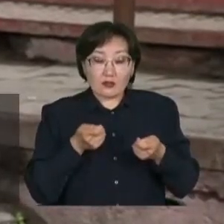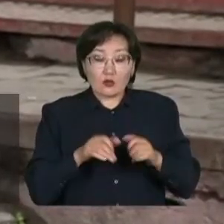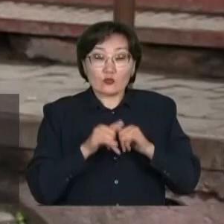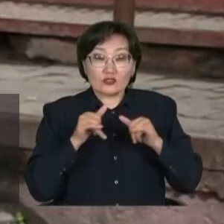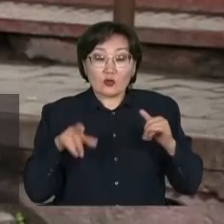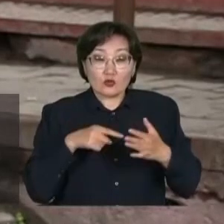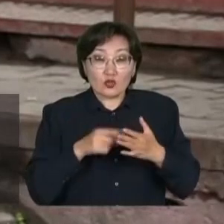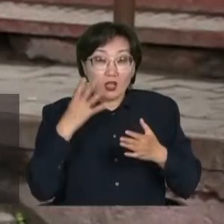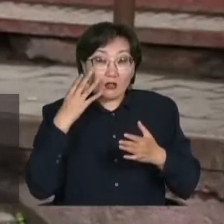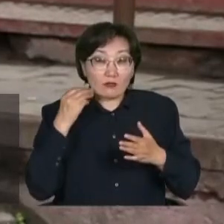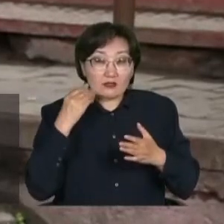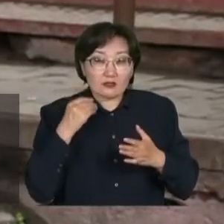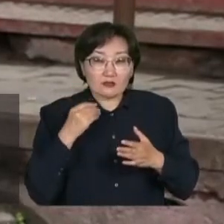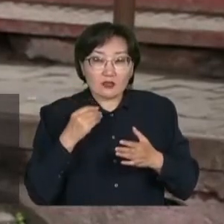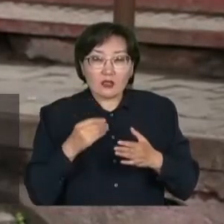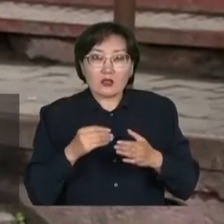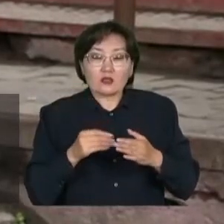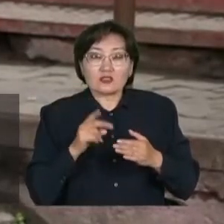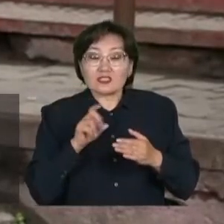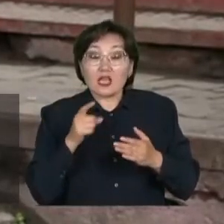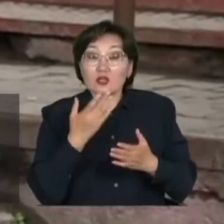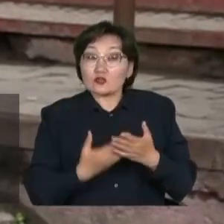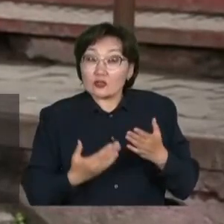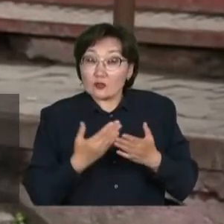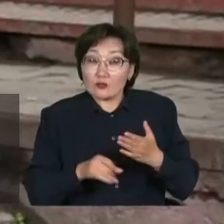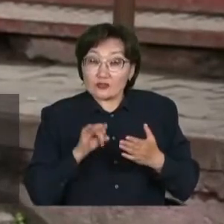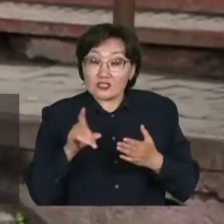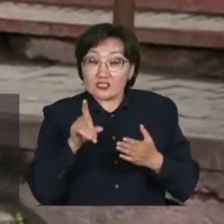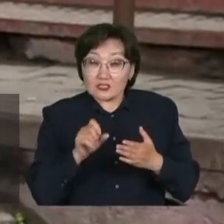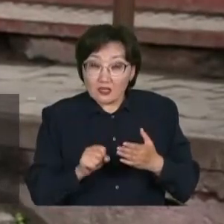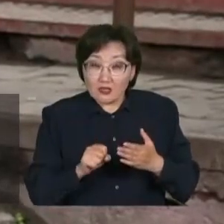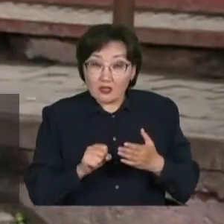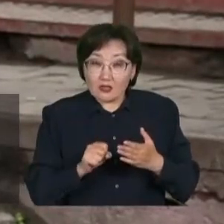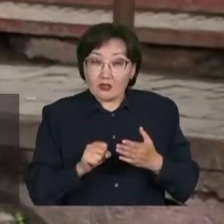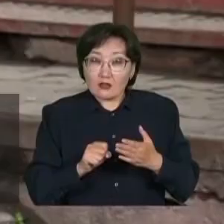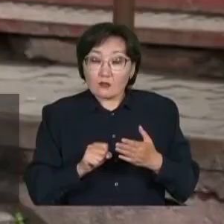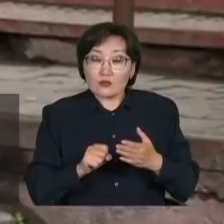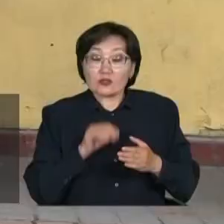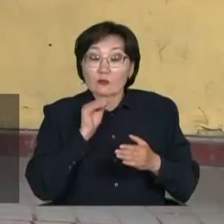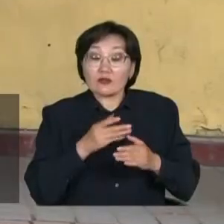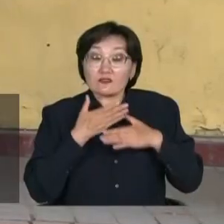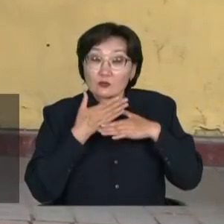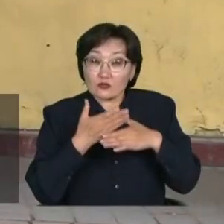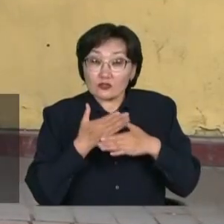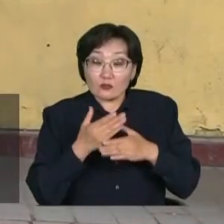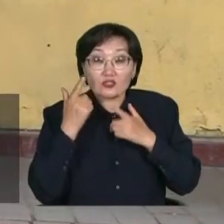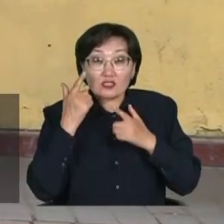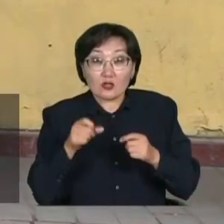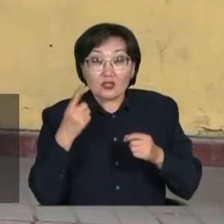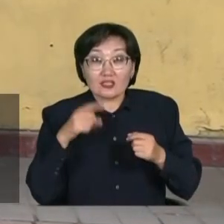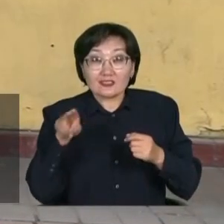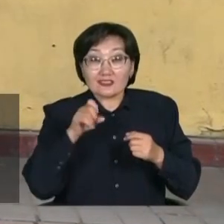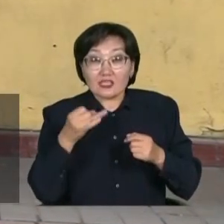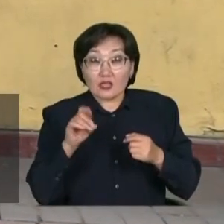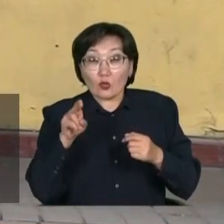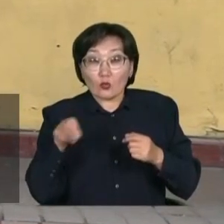урбанистики города Алматы за консультациями и за, ну скажем, профессиональной помощью. Напомним, дизайн-код